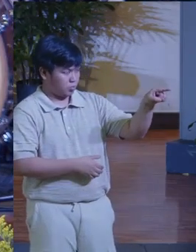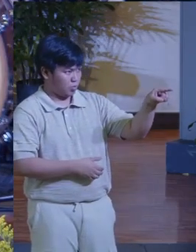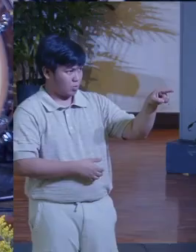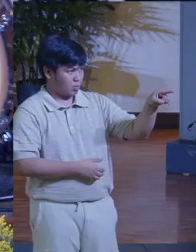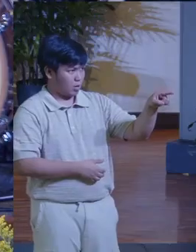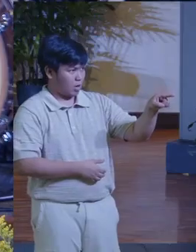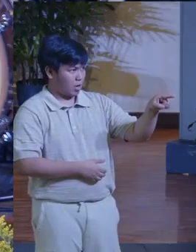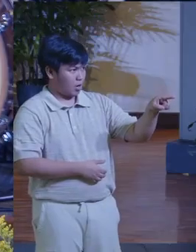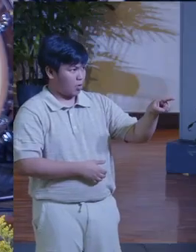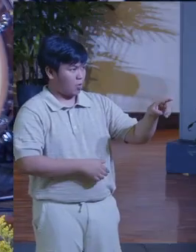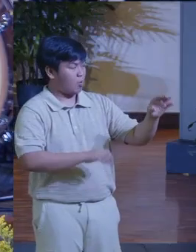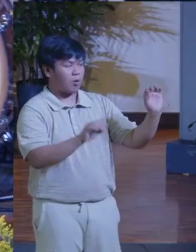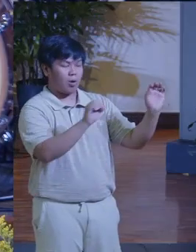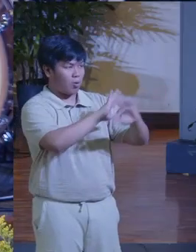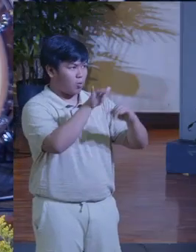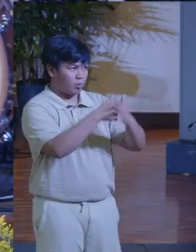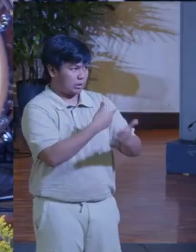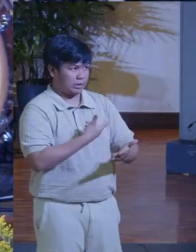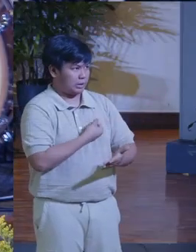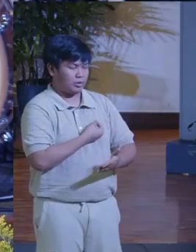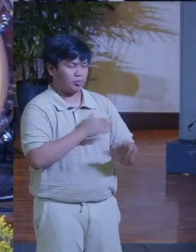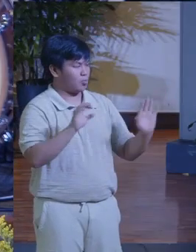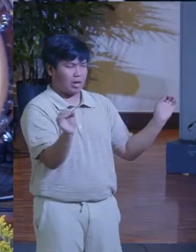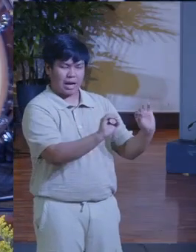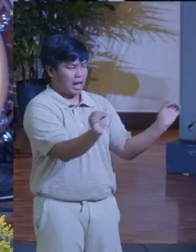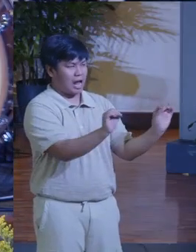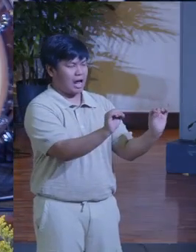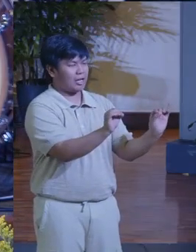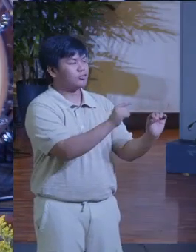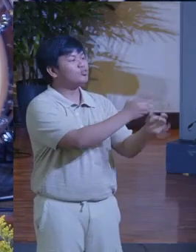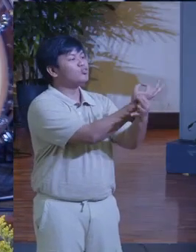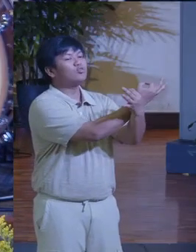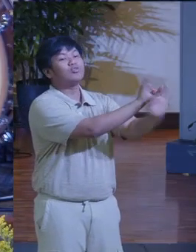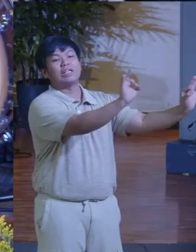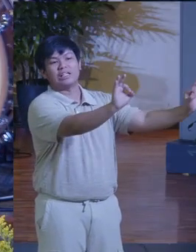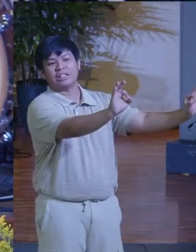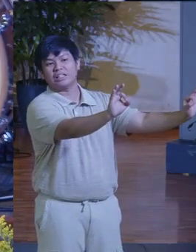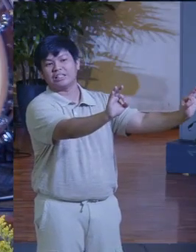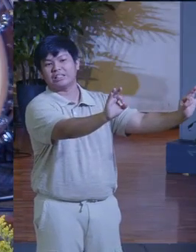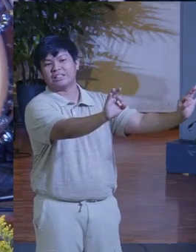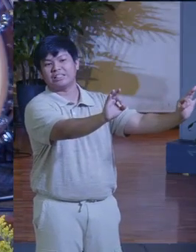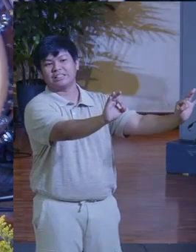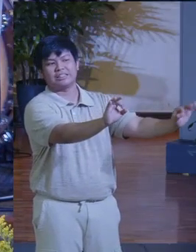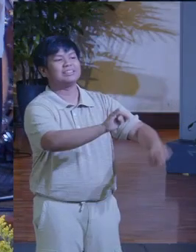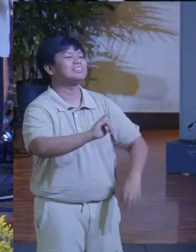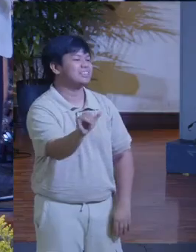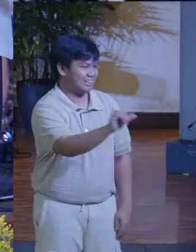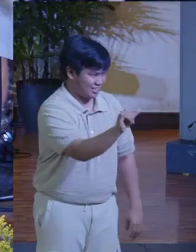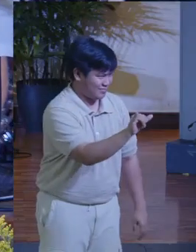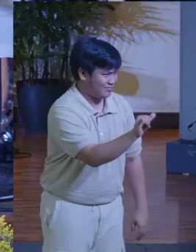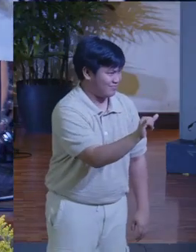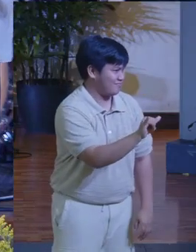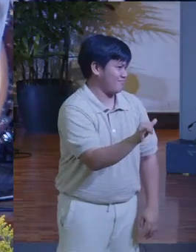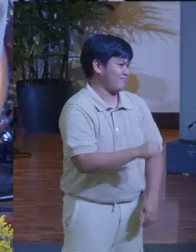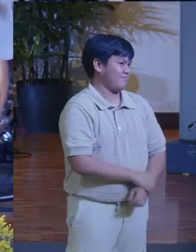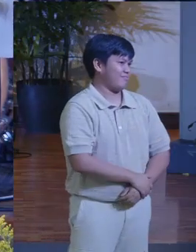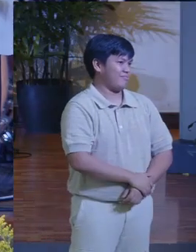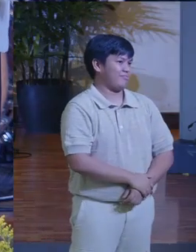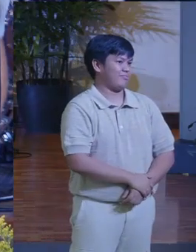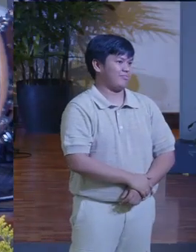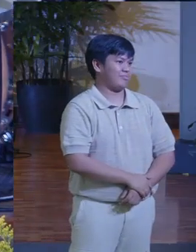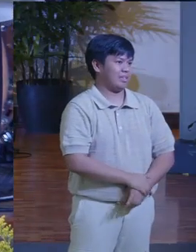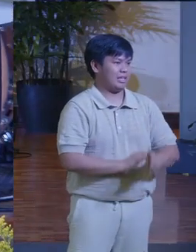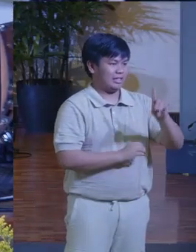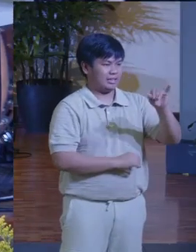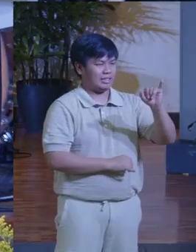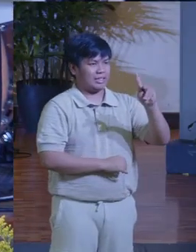ay acquitted. Wala kang sala. Yun po ang ibig sabihin ng to be justified. Di kaya o.